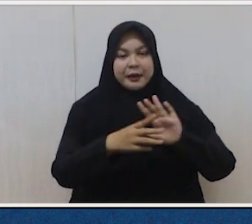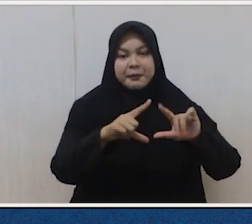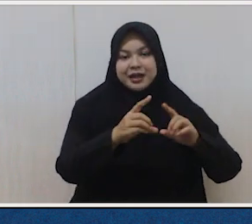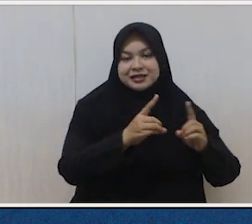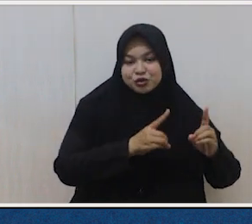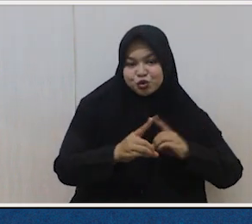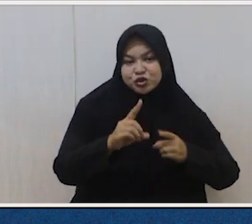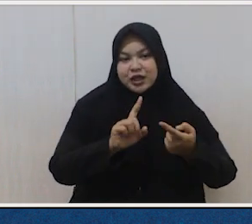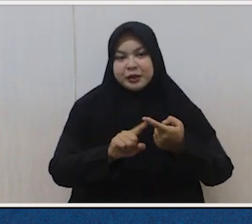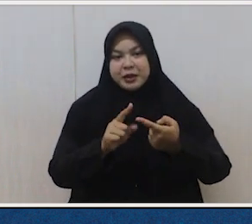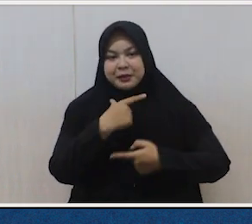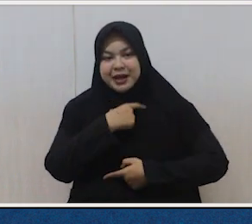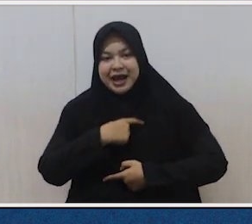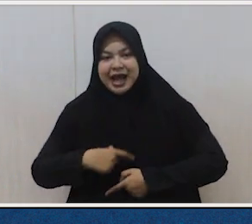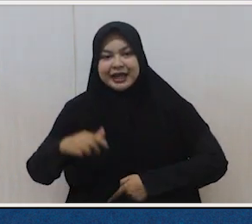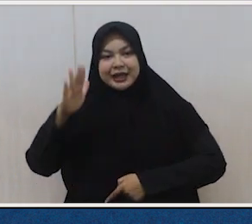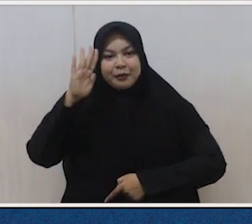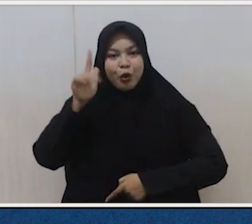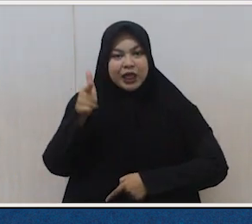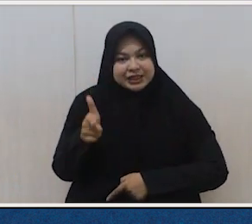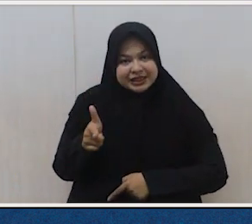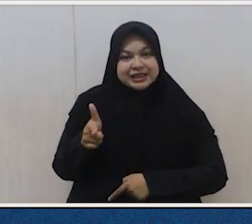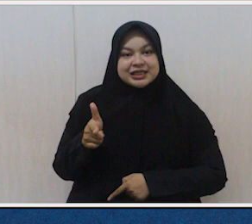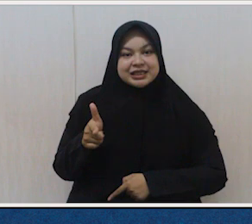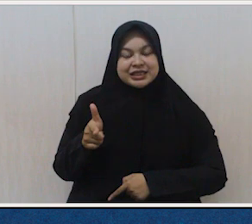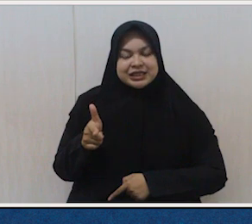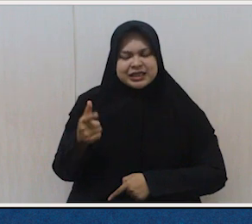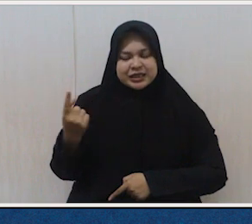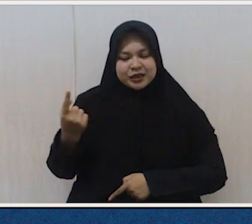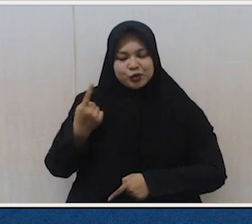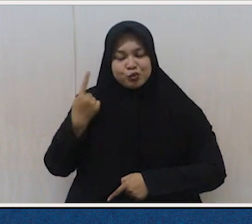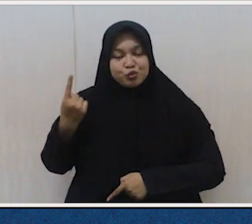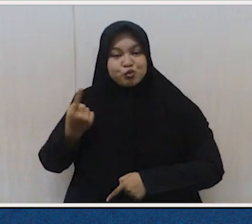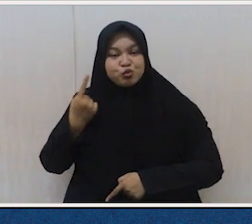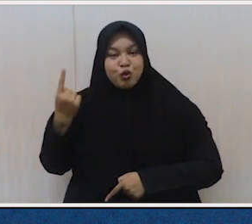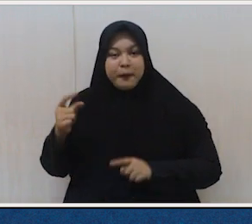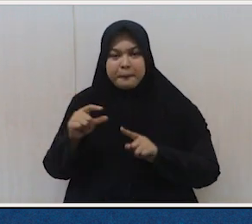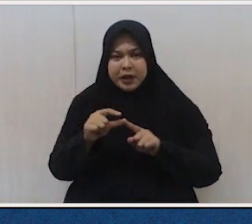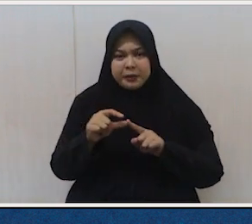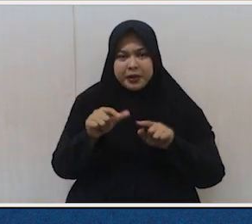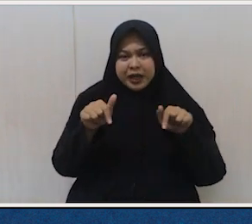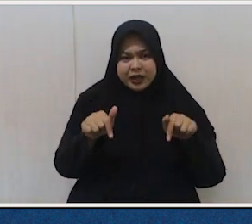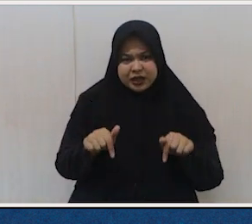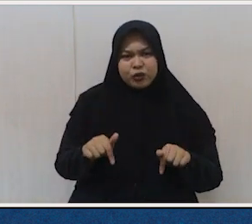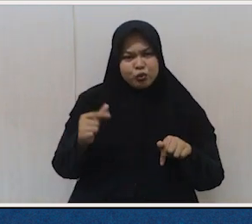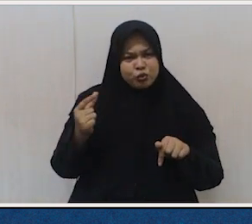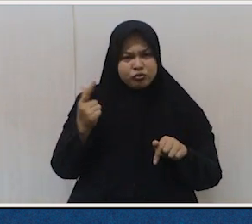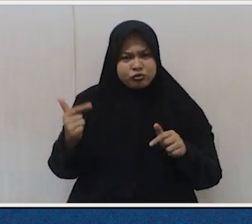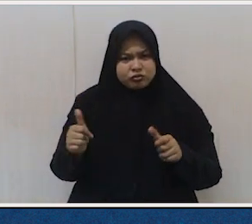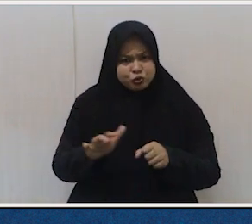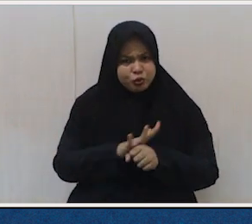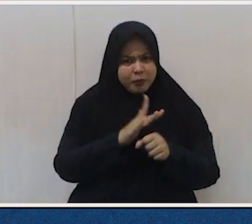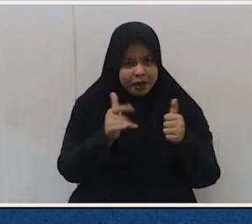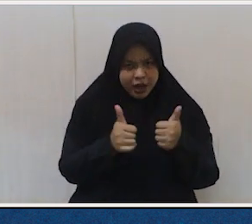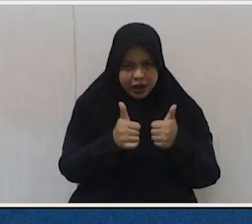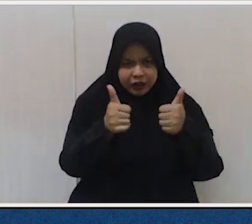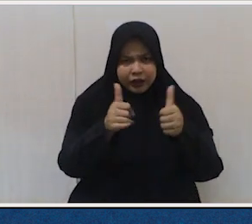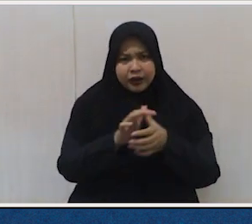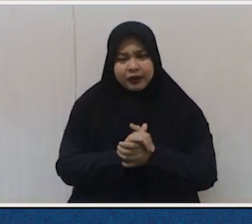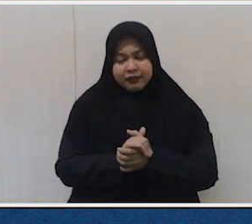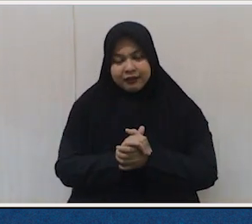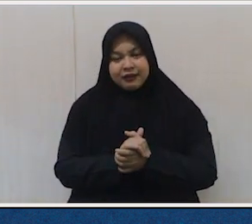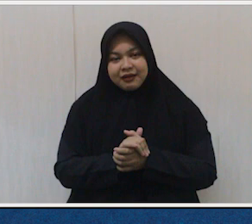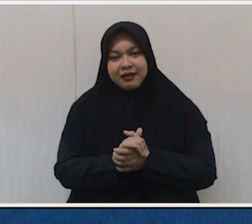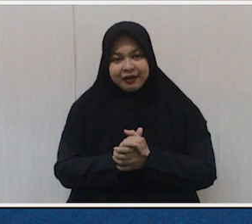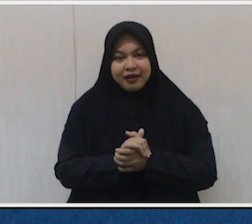teman-teman hakim ee polisi Gitu Ee secara umum PP ini dianggap mereka sudah cukup baik ke dalam